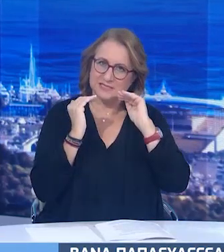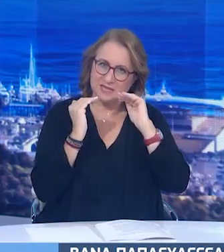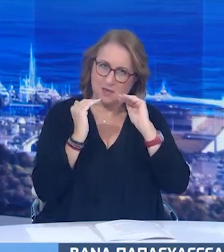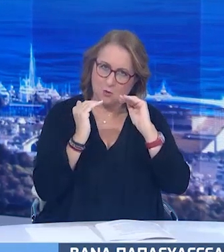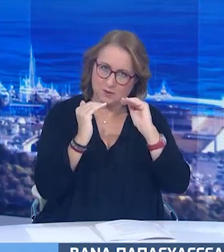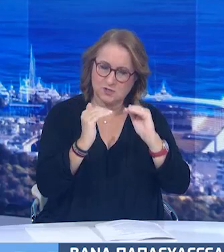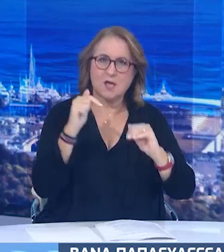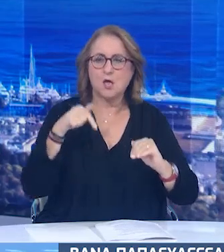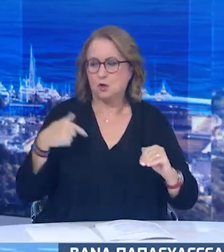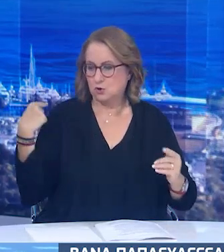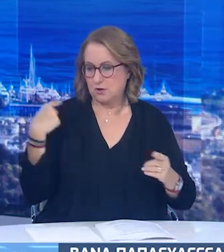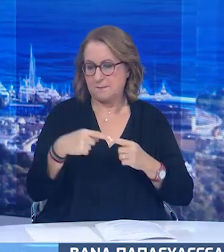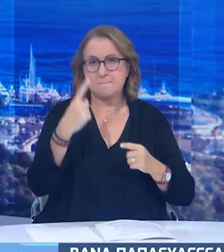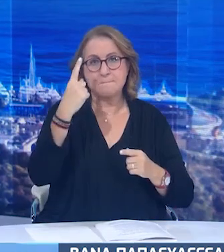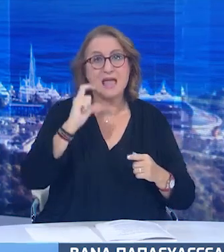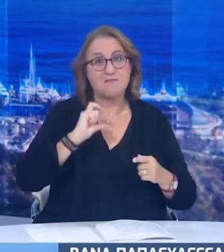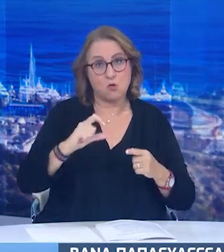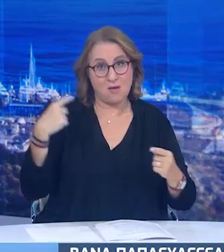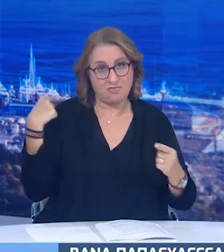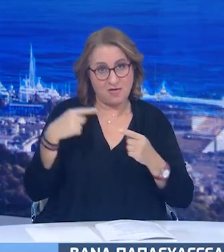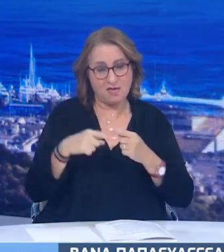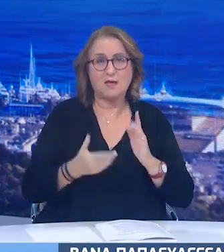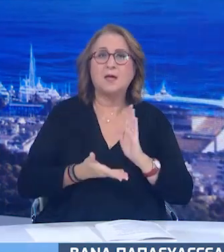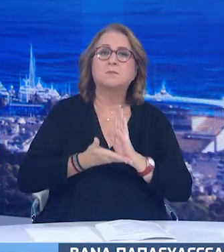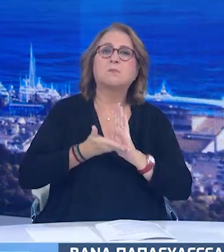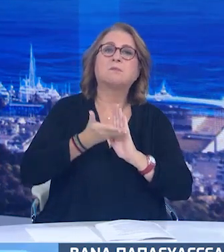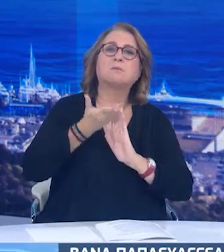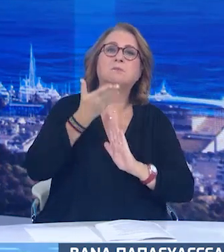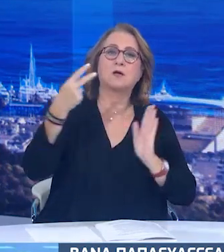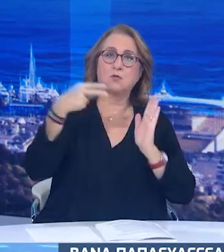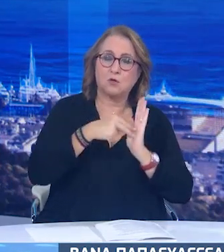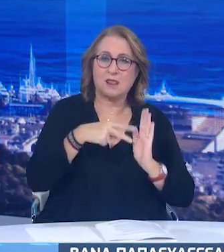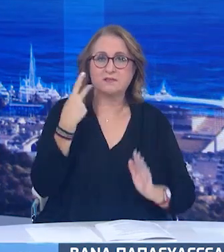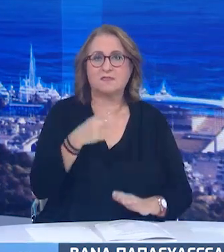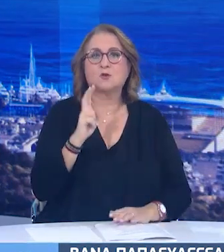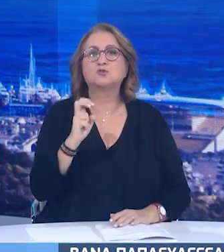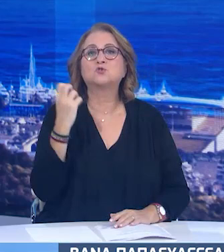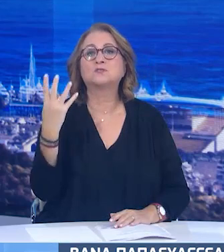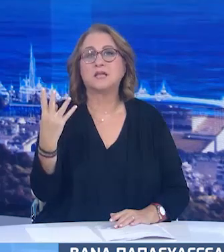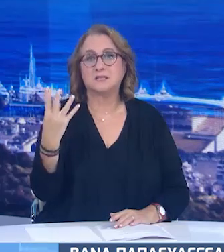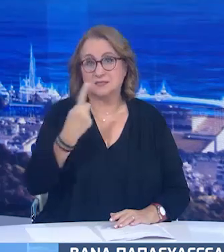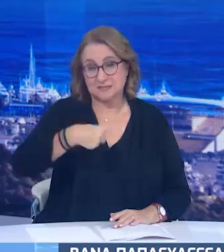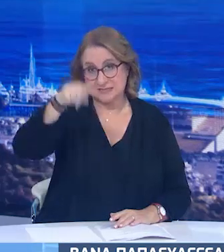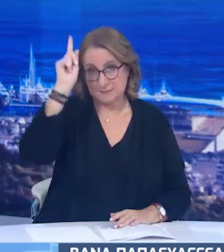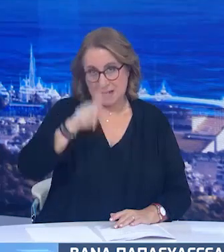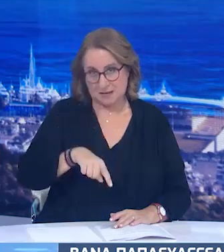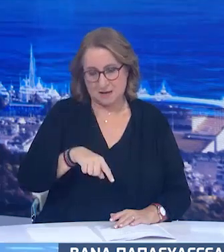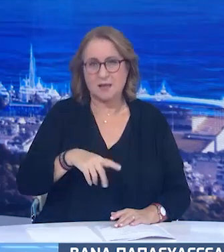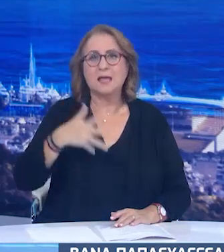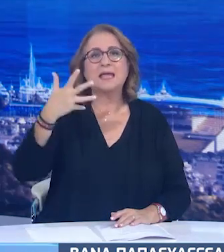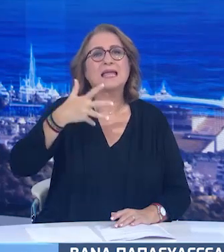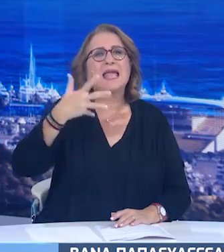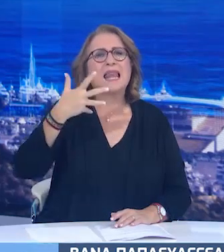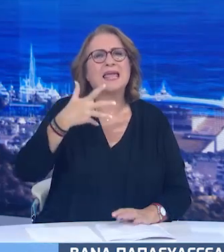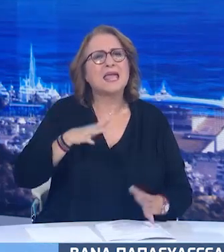νέων κρουσμάτων τις τελευταίες 7 μέρες να ανέχεται στα 2.224 νέα κρούσματα ανά μέρα και τη μέση ηλικία των